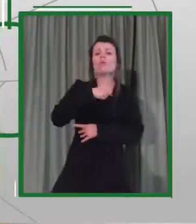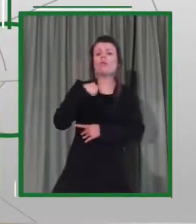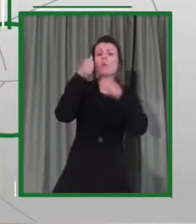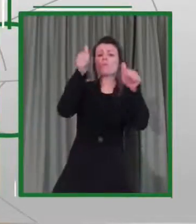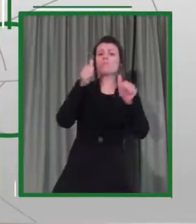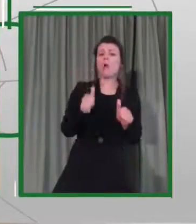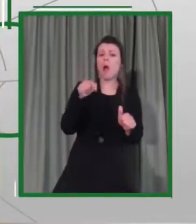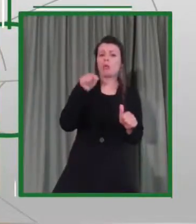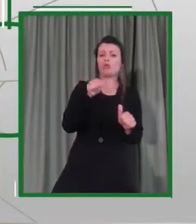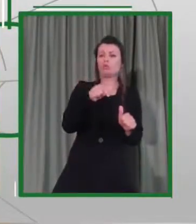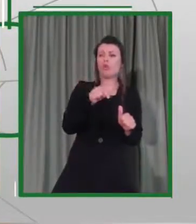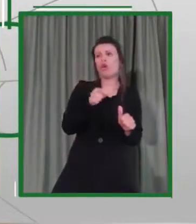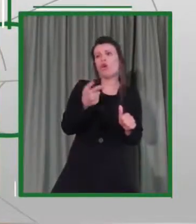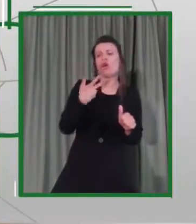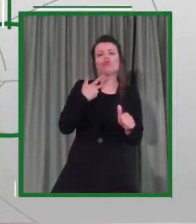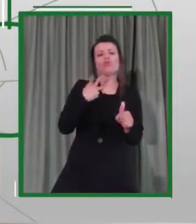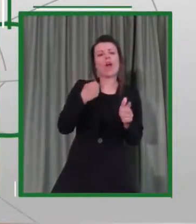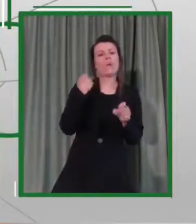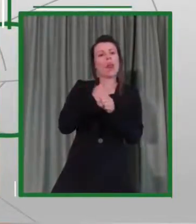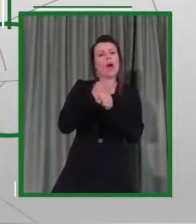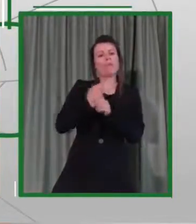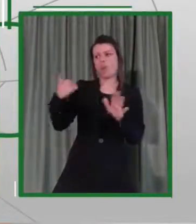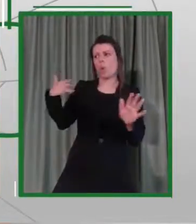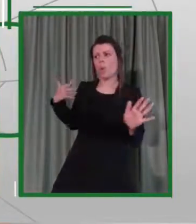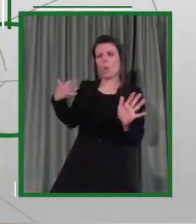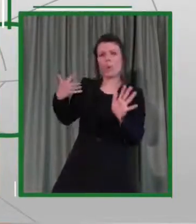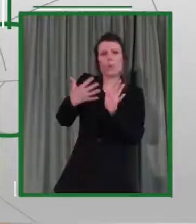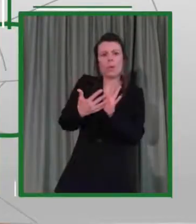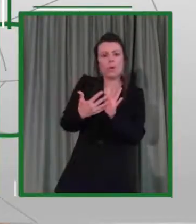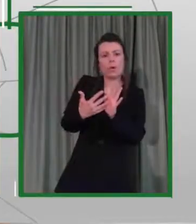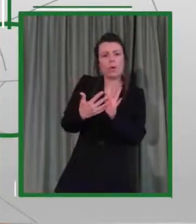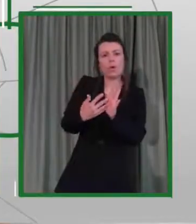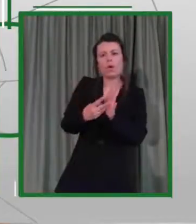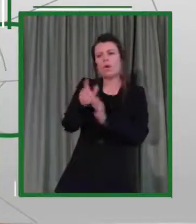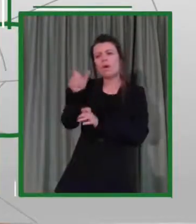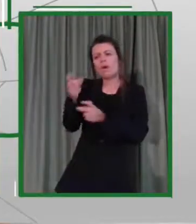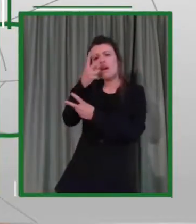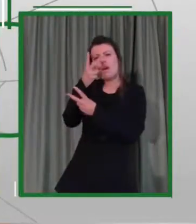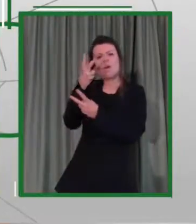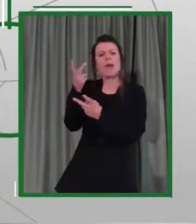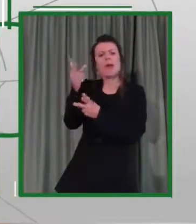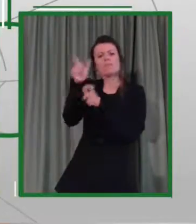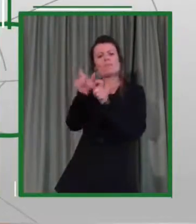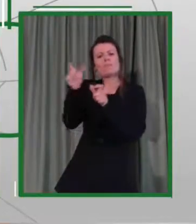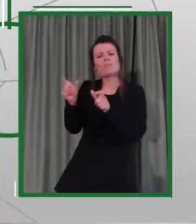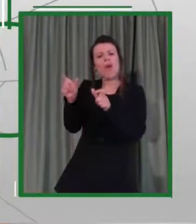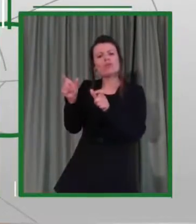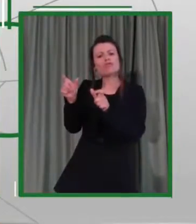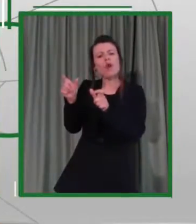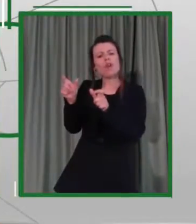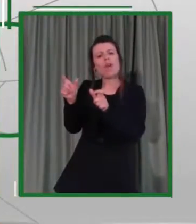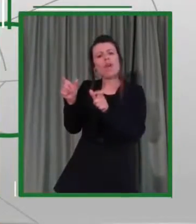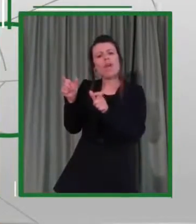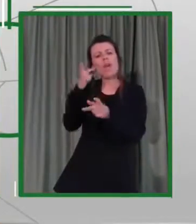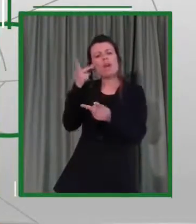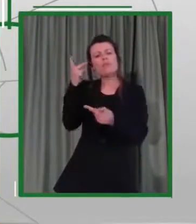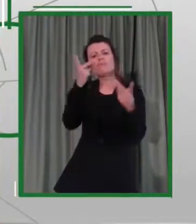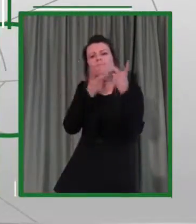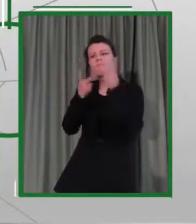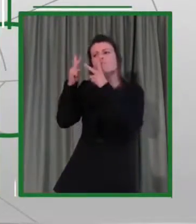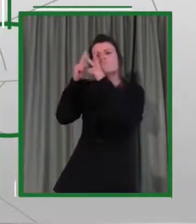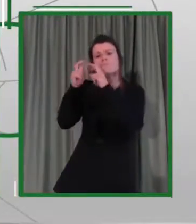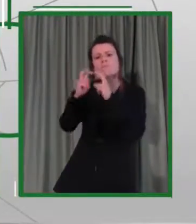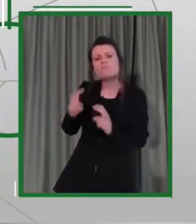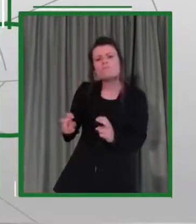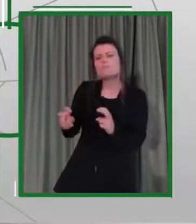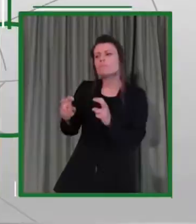I ricercatori continuano, a volte sono poco popolari, perché stanno in laboratorio,